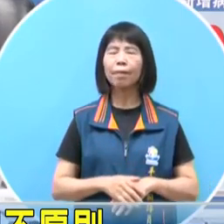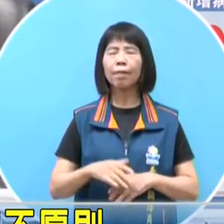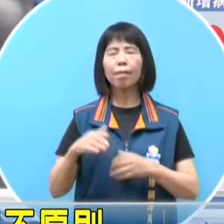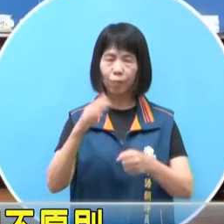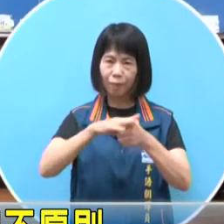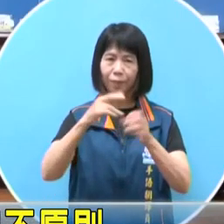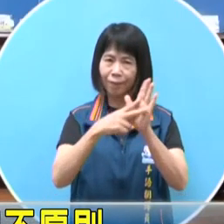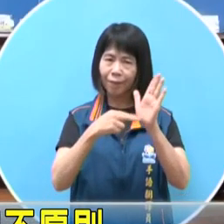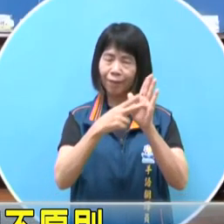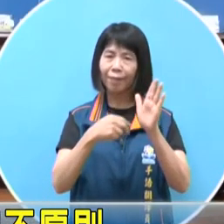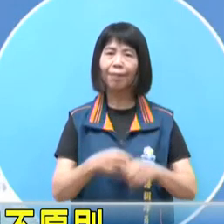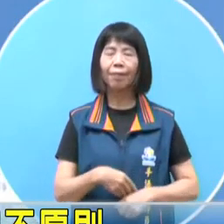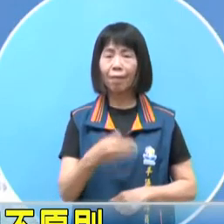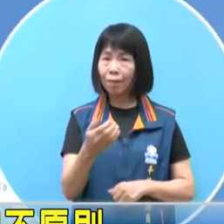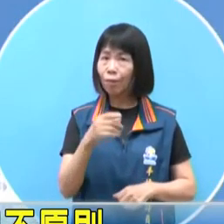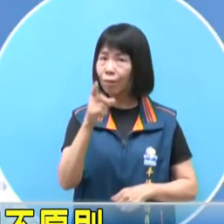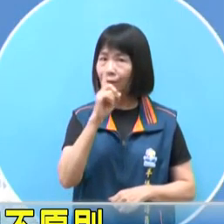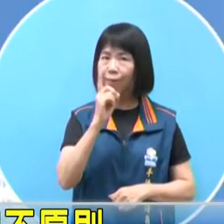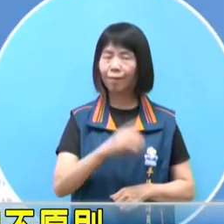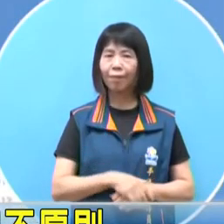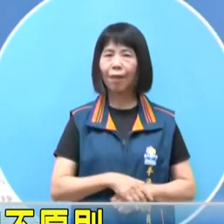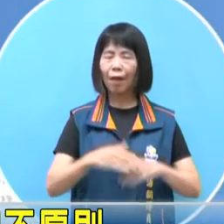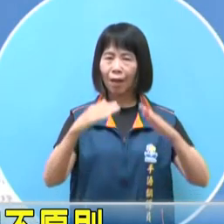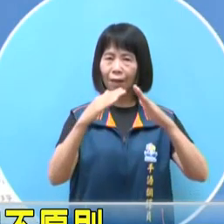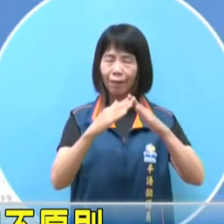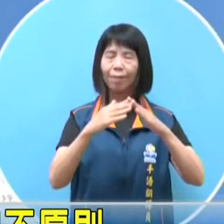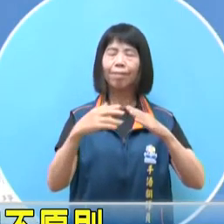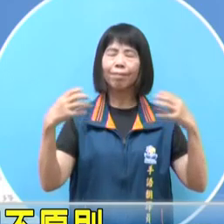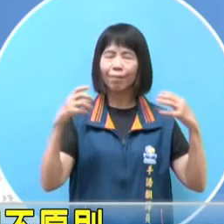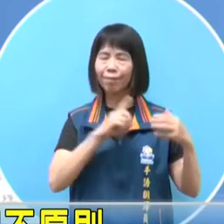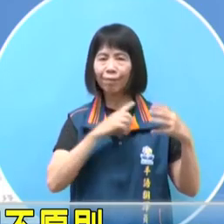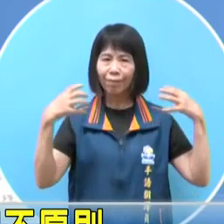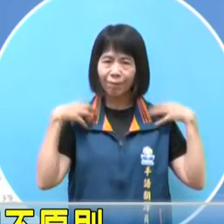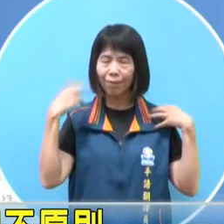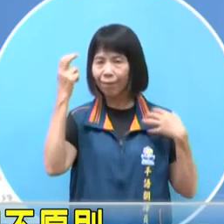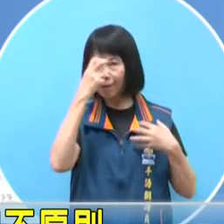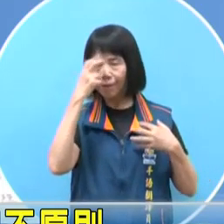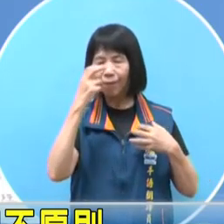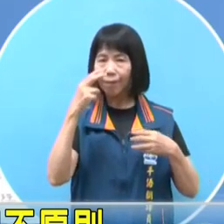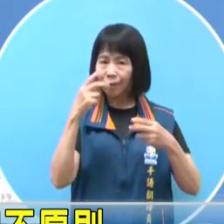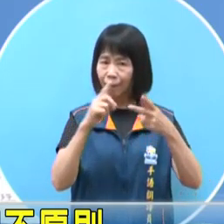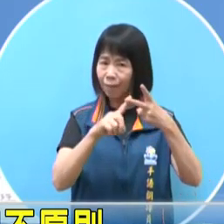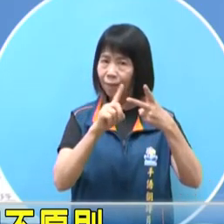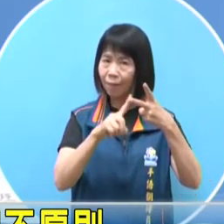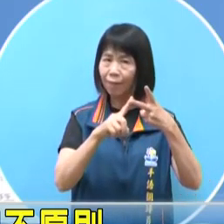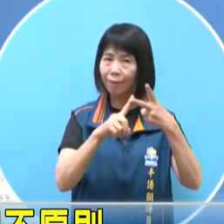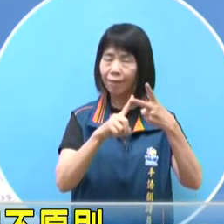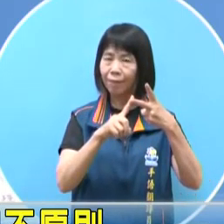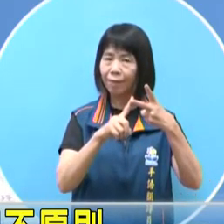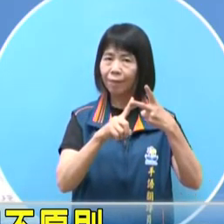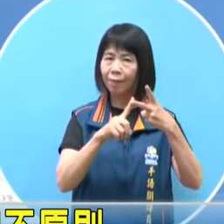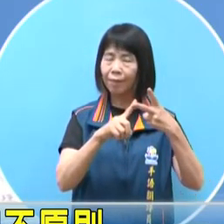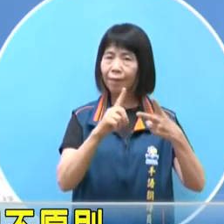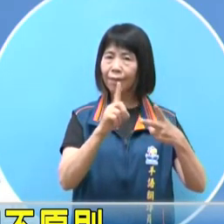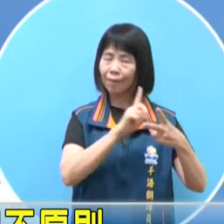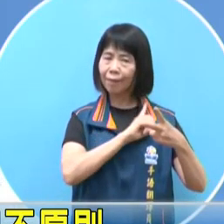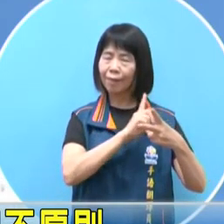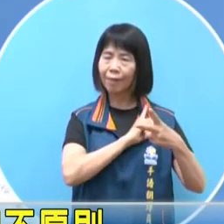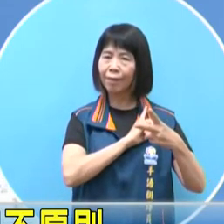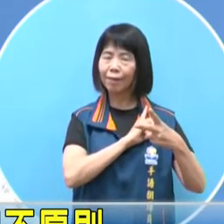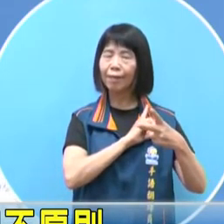花莲。 而中医师工会也表示，民众如果有看诊需要，也都可以进行网络视讯问诊，减少